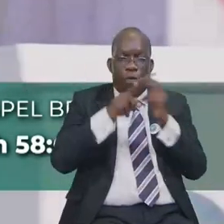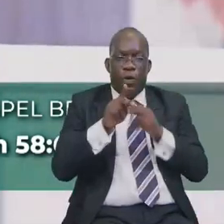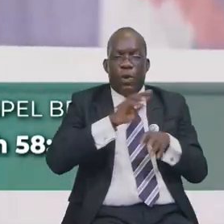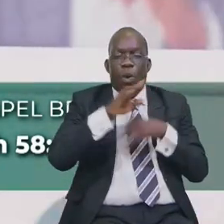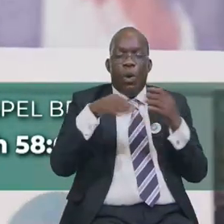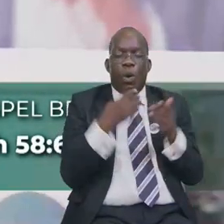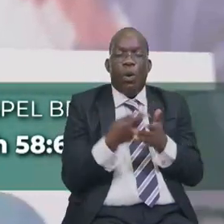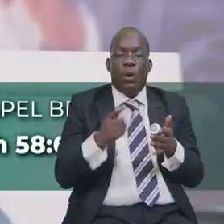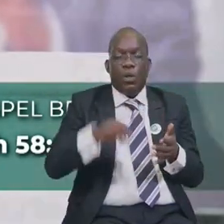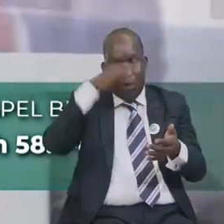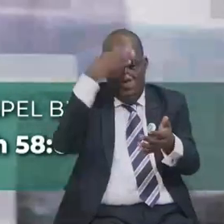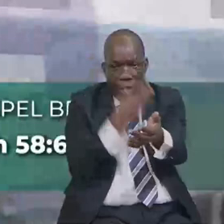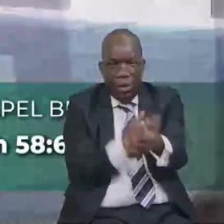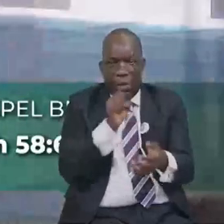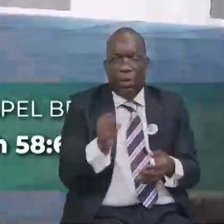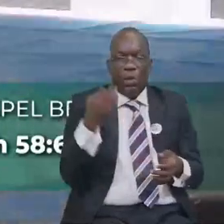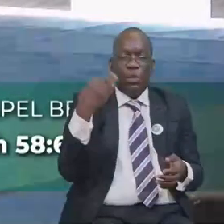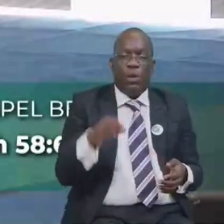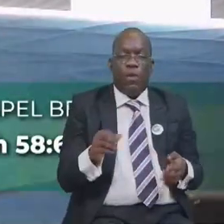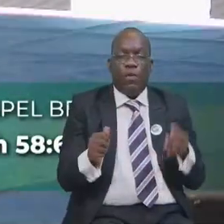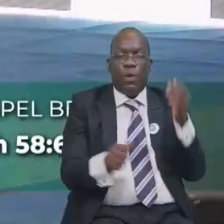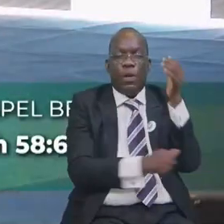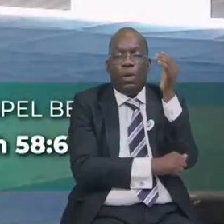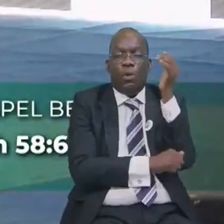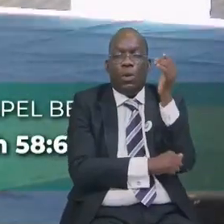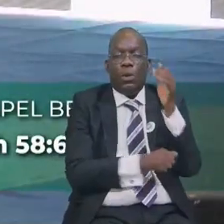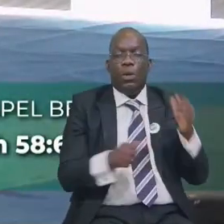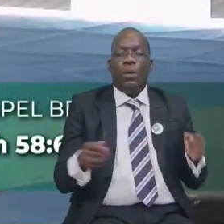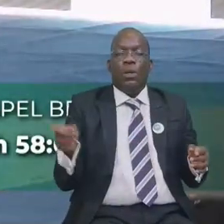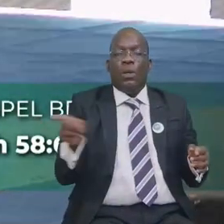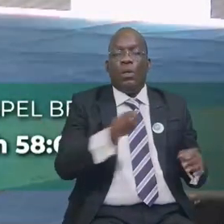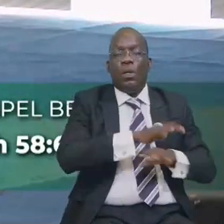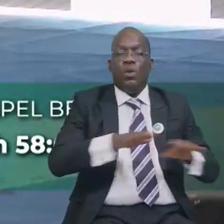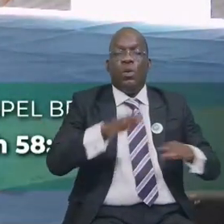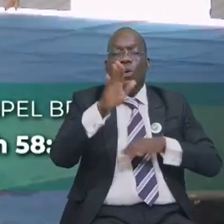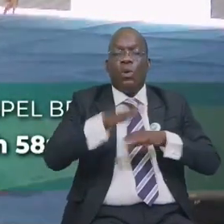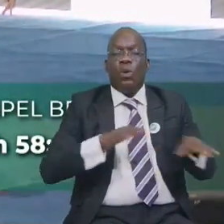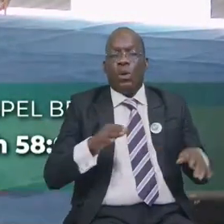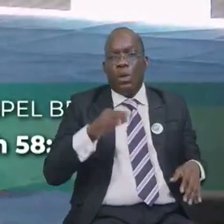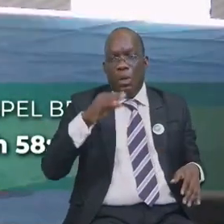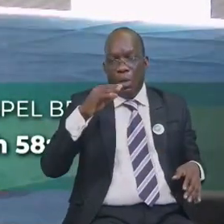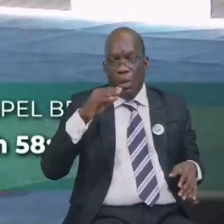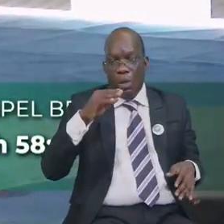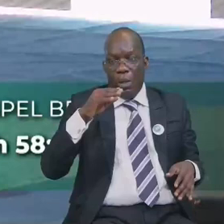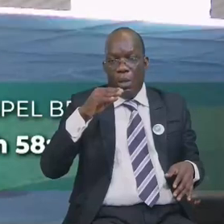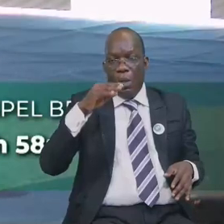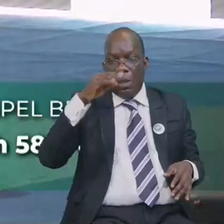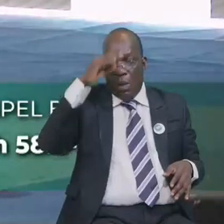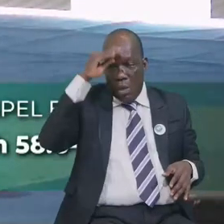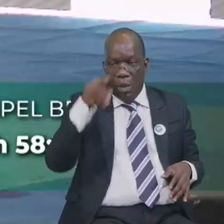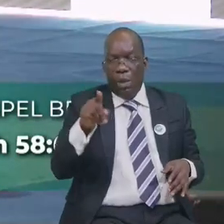et tous les fils d'Abraham. D'habitude, on ne l'appelle pas prophète. Mais